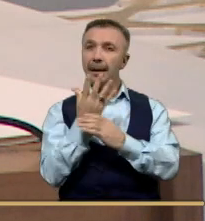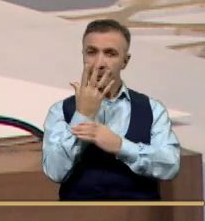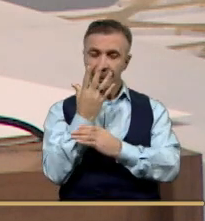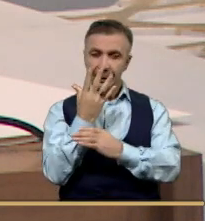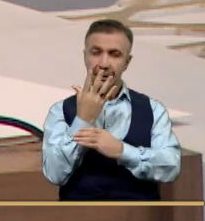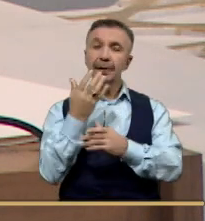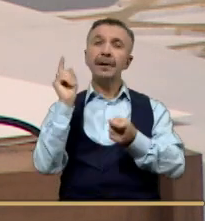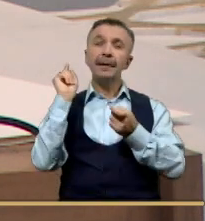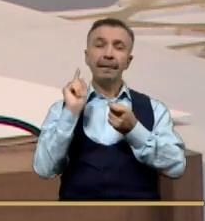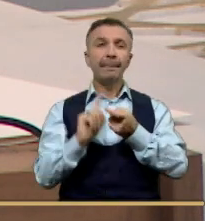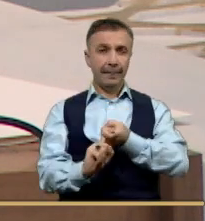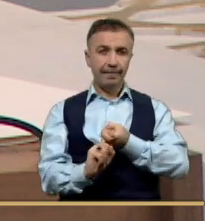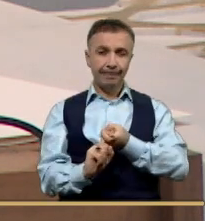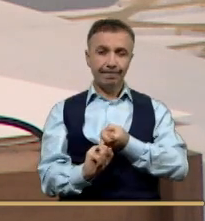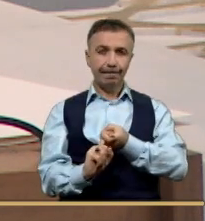ve